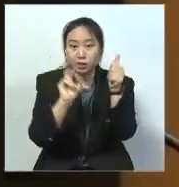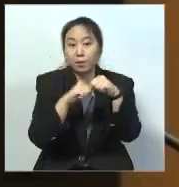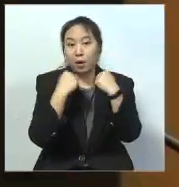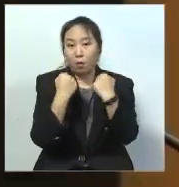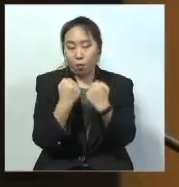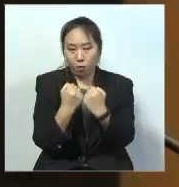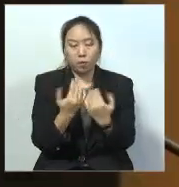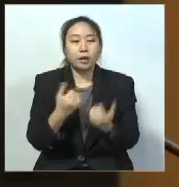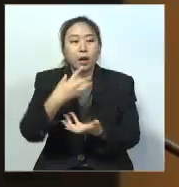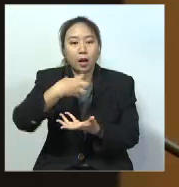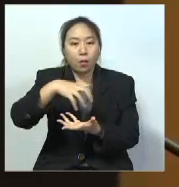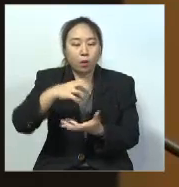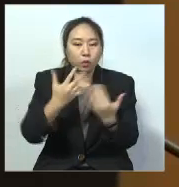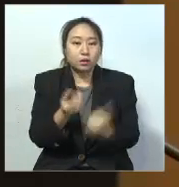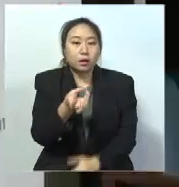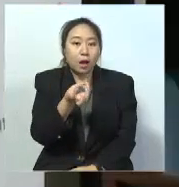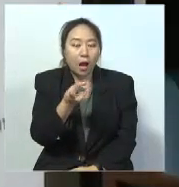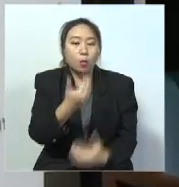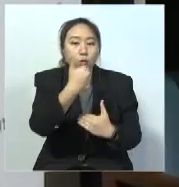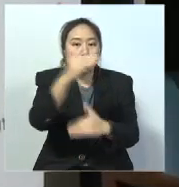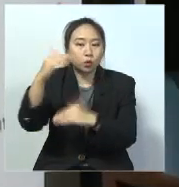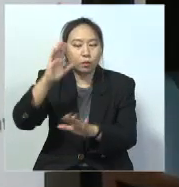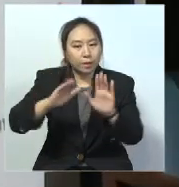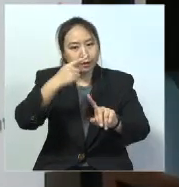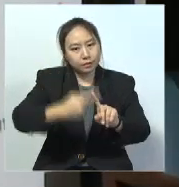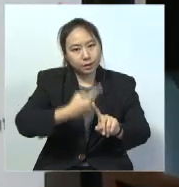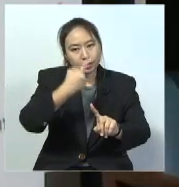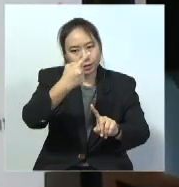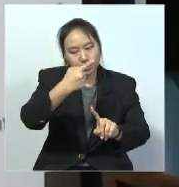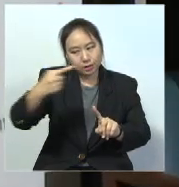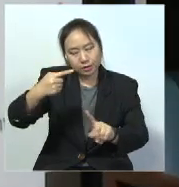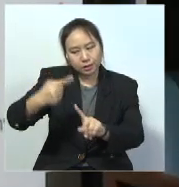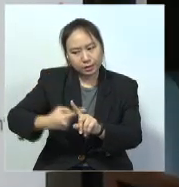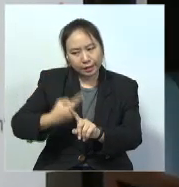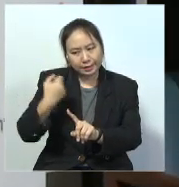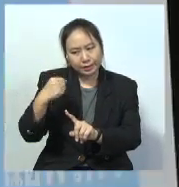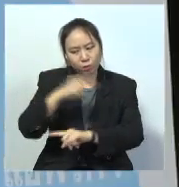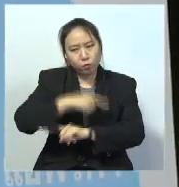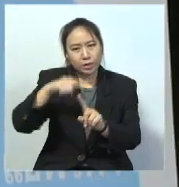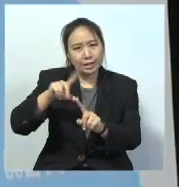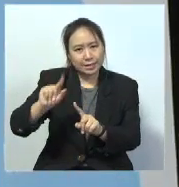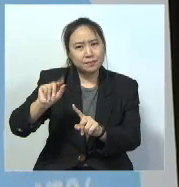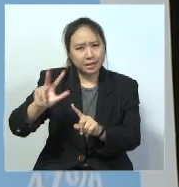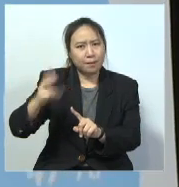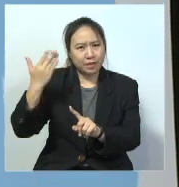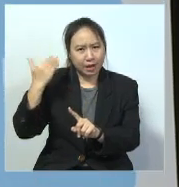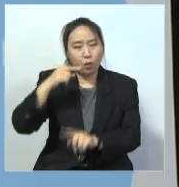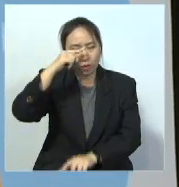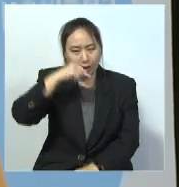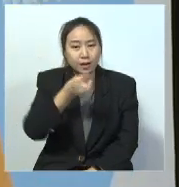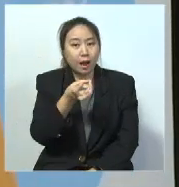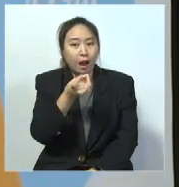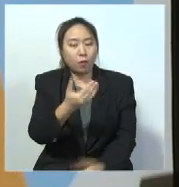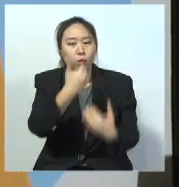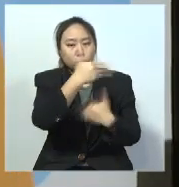ครับว่าสถานการณ์การส่งออกข้าวช่วงเดือนมกราคมถึง23ตุลาคมที่ผ่านมาเนี่ยไทยเองนะครับส่งออกข้าว